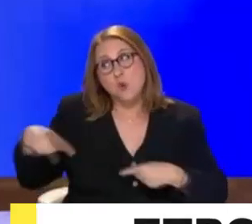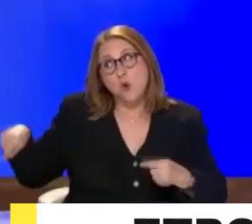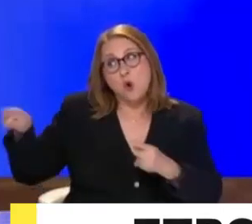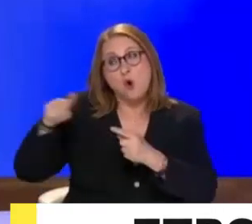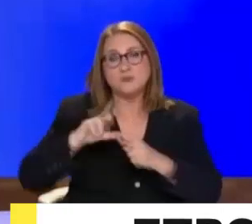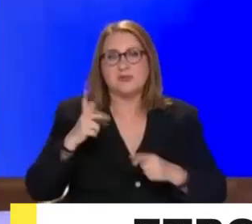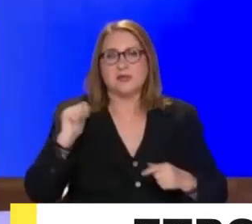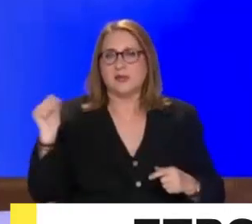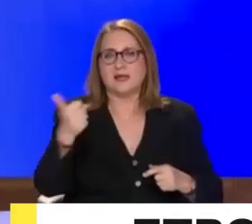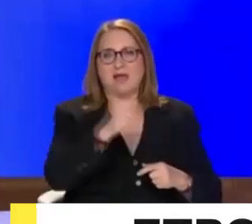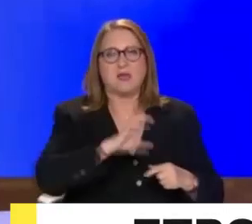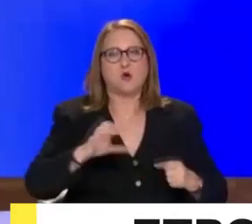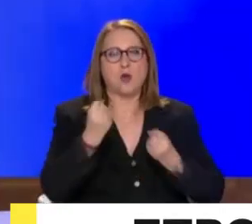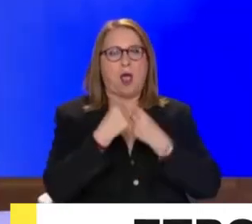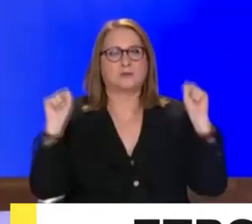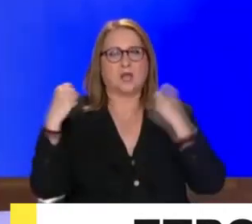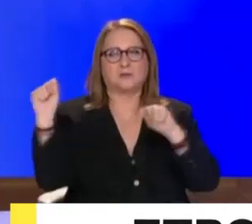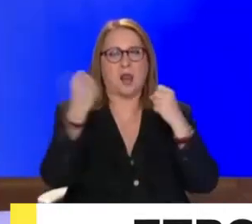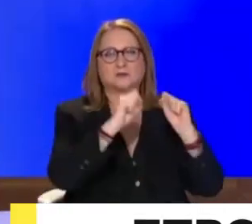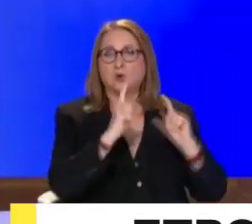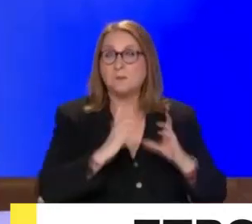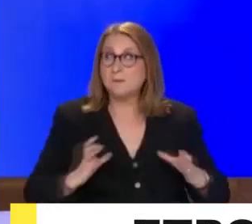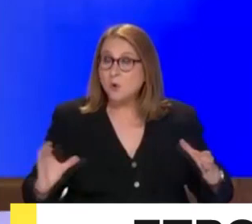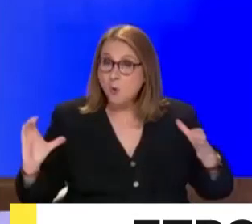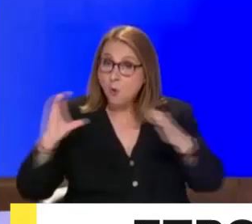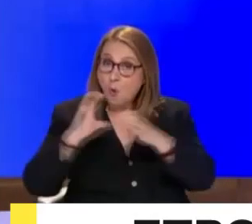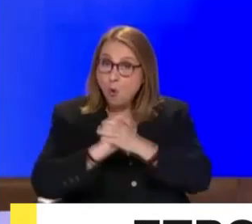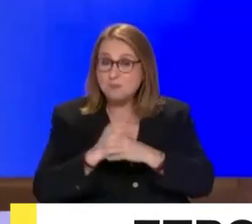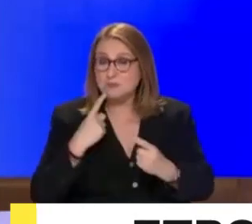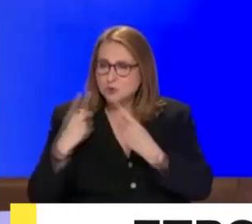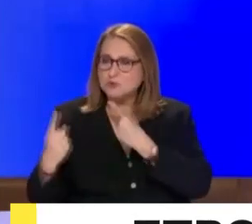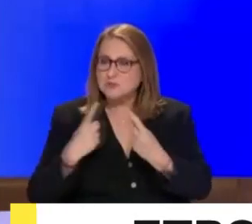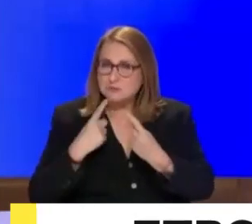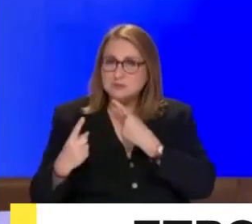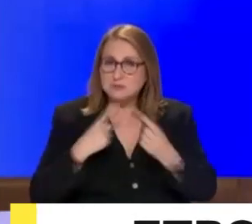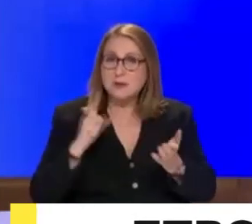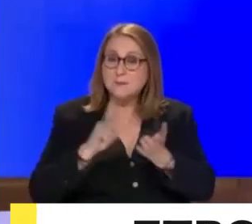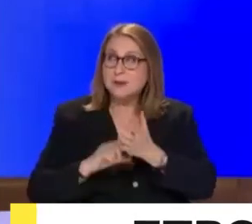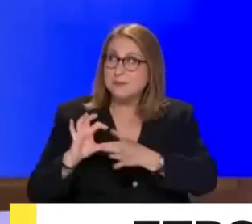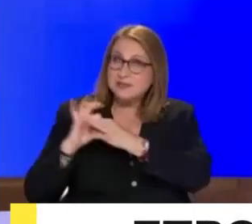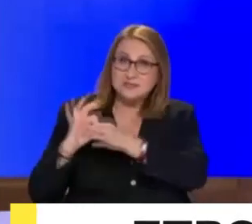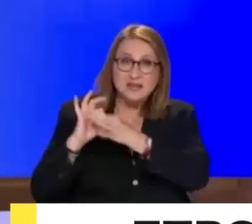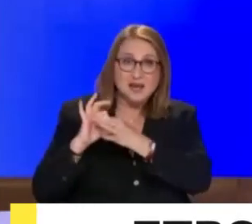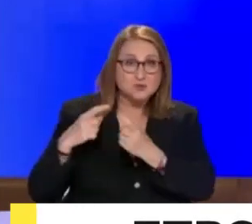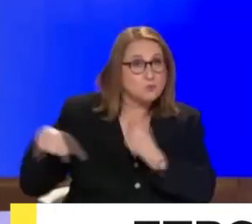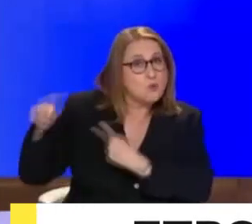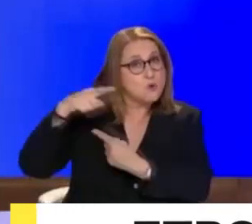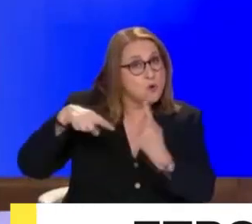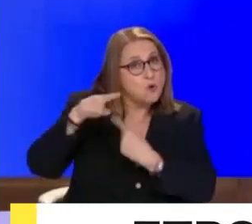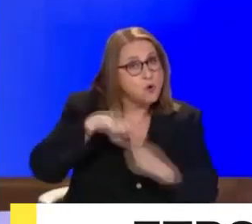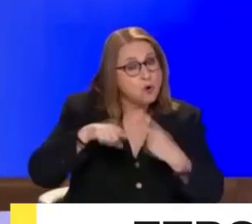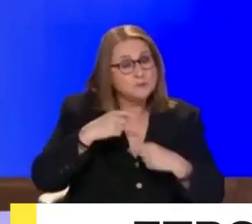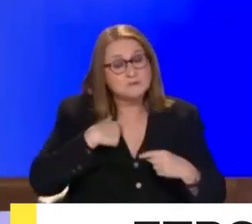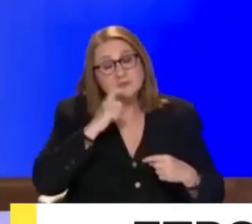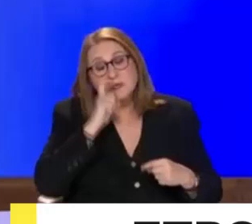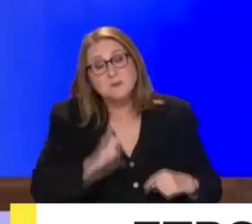στην αύξηση της παραγωγής ενέργειας από λιγνητικές μονάδες, είπε ο Πρωθυπουργός. Ωστόσο, έκανε λόγο και για πιο δραστικά σενάρια τα οποία